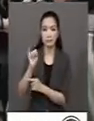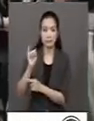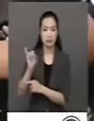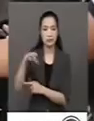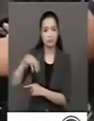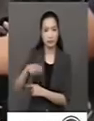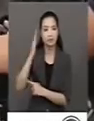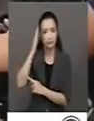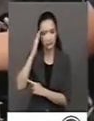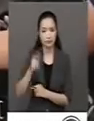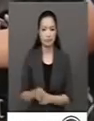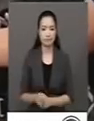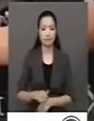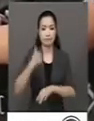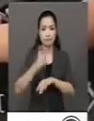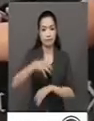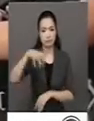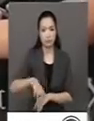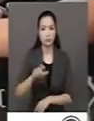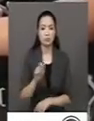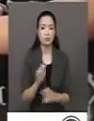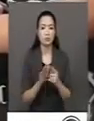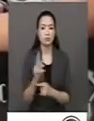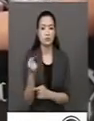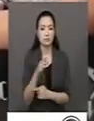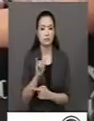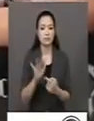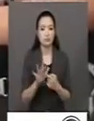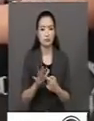ครับอันนี้ลงไปเองเลยครับสำหรับอธิบดีกรมอุทยานแห่งชาติสัตว์ป่าและพันธุ์พืชพร้อม DSI ครับ